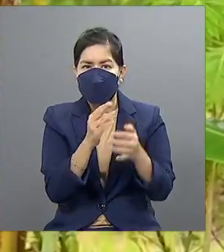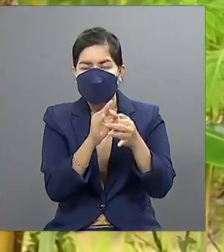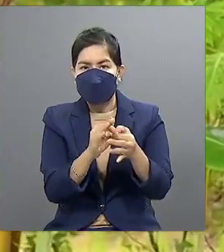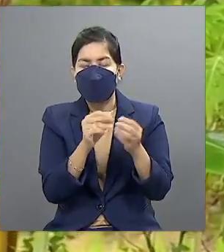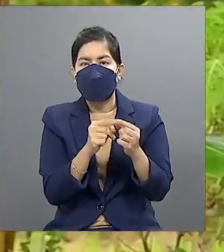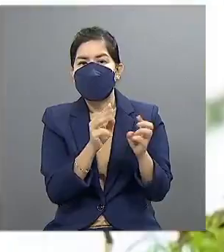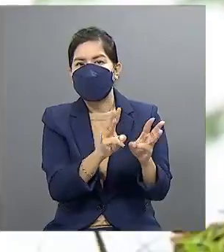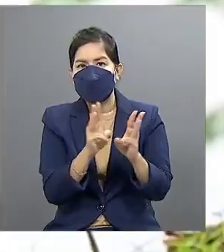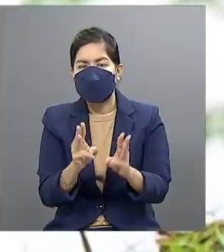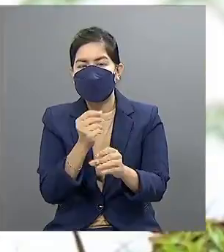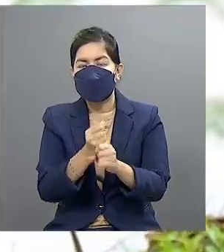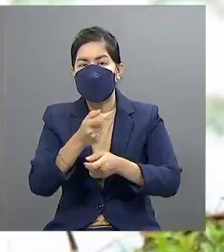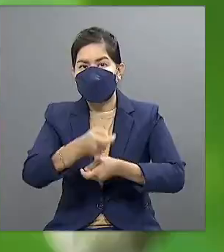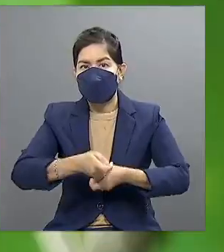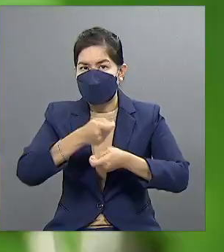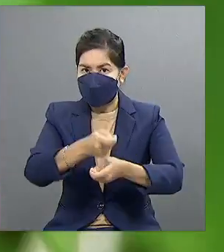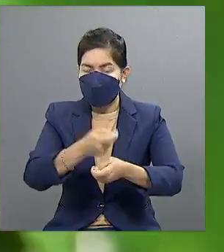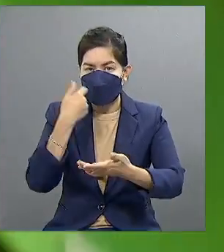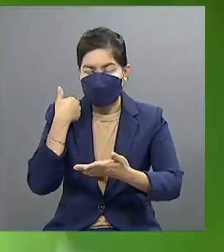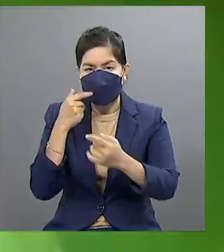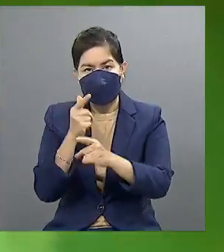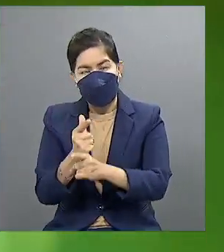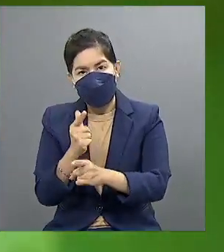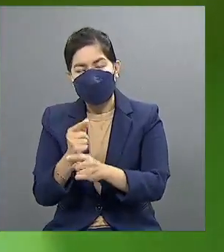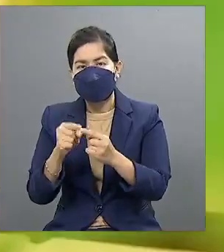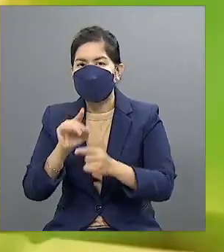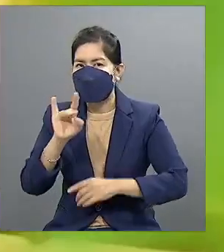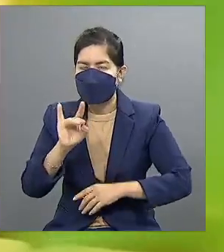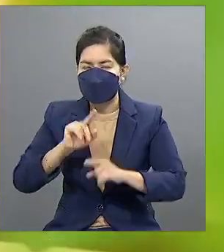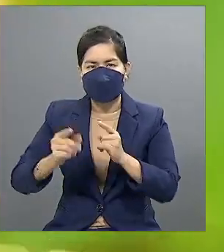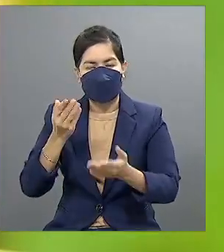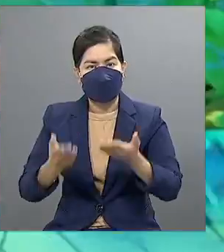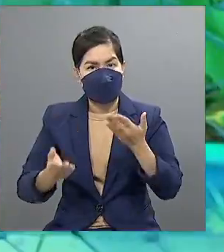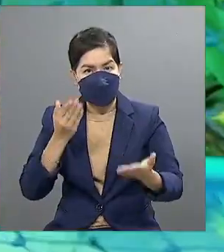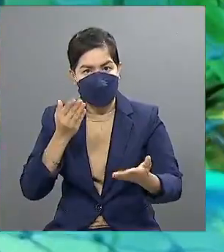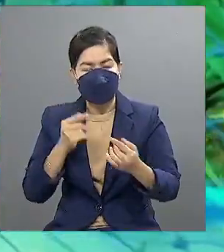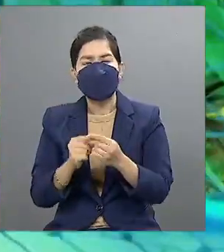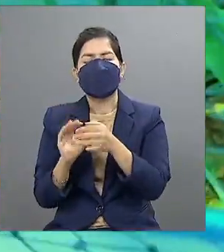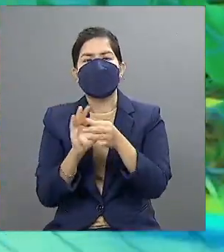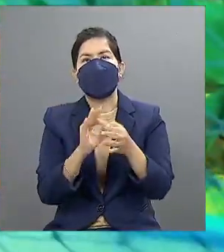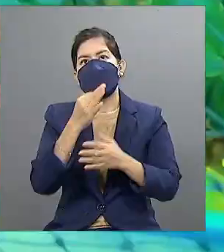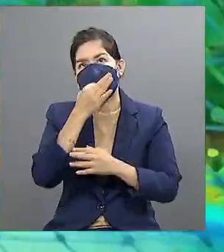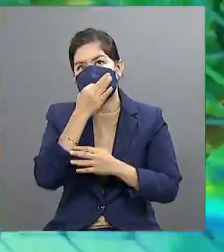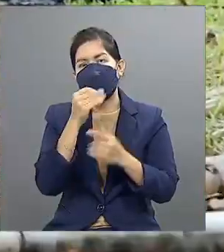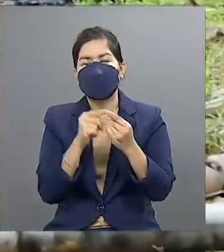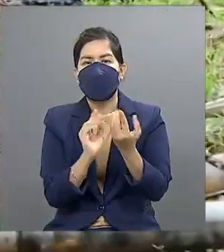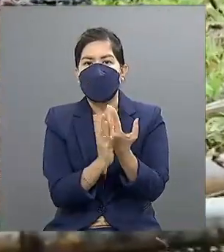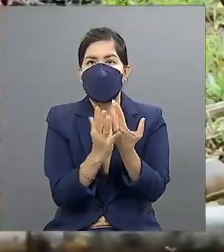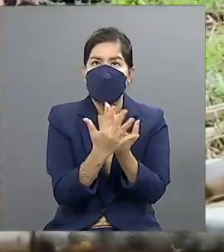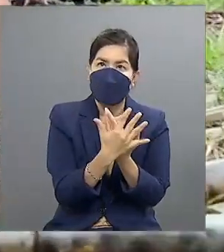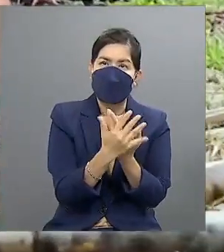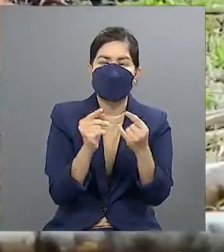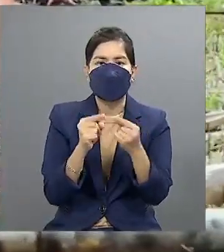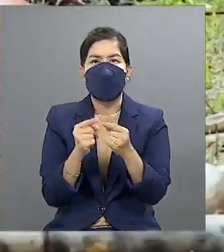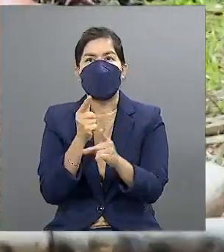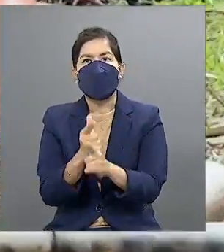อีกส่วนนึงก็คือเรื่องของวิชาชีพที่เขาจะได้วิชาชีพที่จะได้นี่ก็คือเรื่องของการปลูกผักเรื่องของการเลี้ยงสัตว์และที่สำคัญเลยอันสุดท้